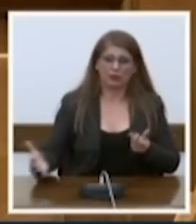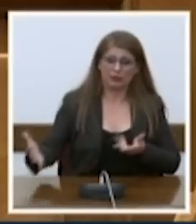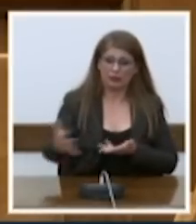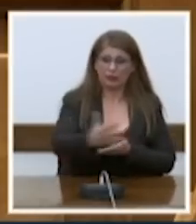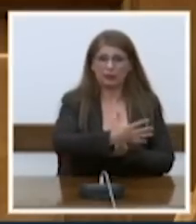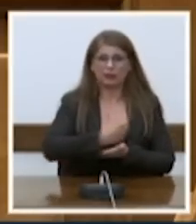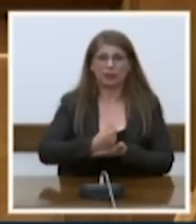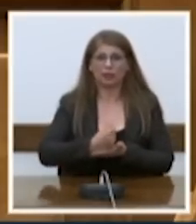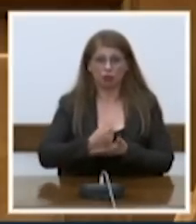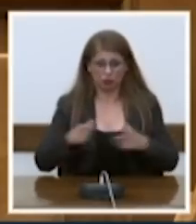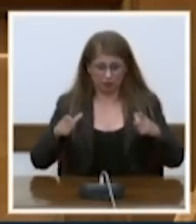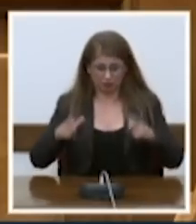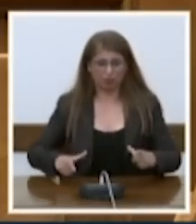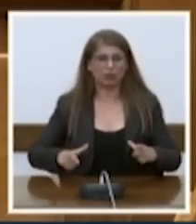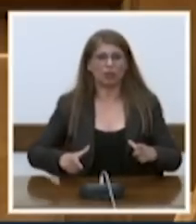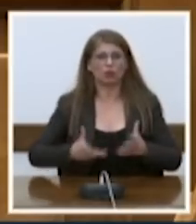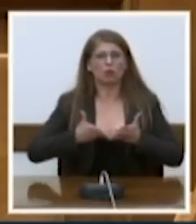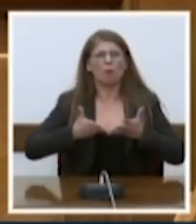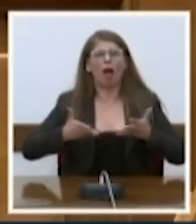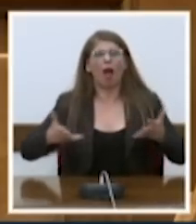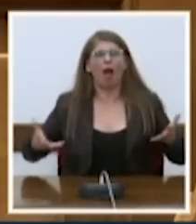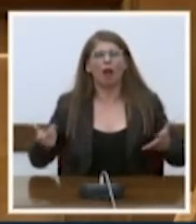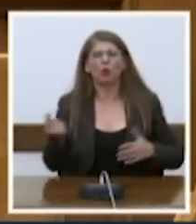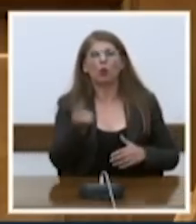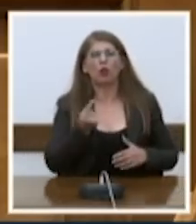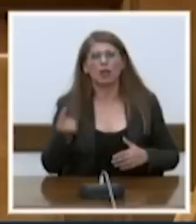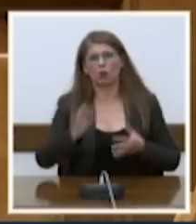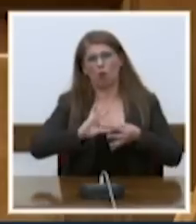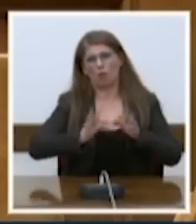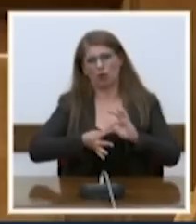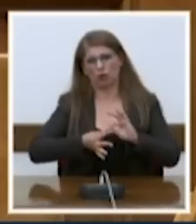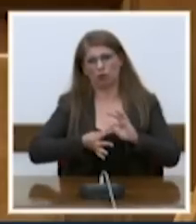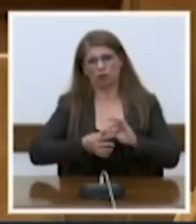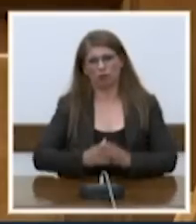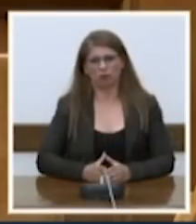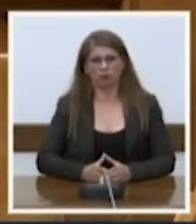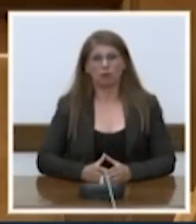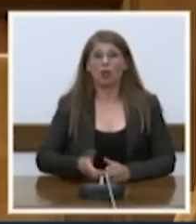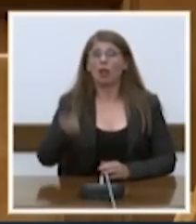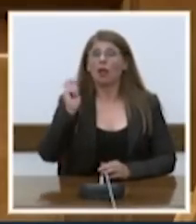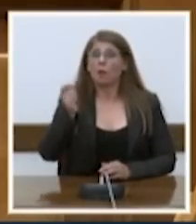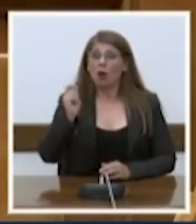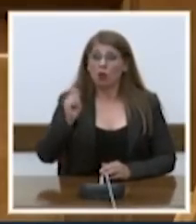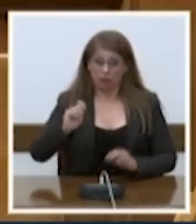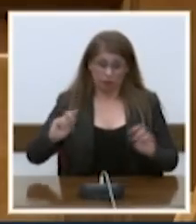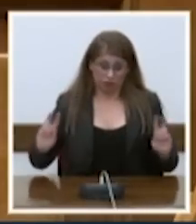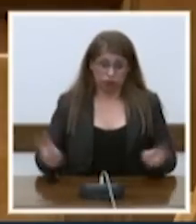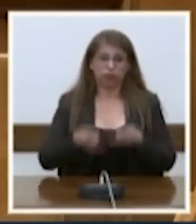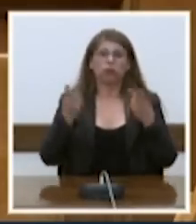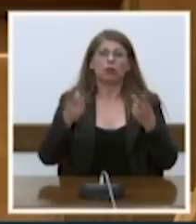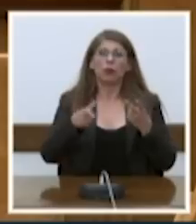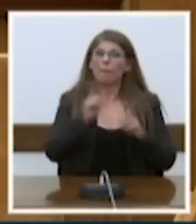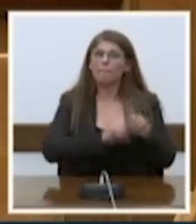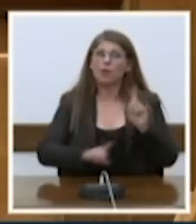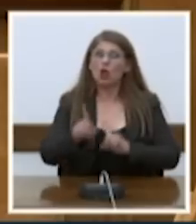της πίτας στους μεγάλους λίγους ομίλους. Η πολιτική σας αποκαλύπτει ποιο είναι το